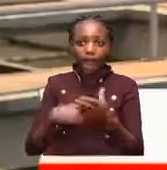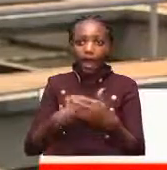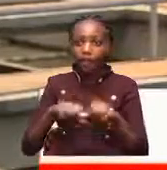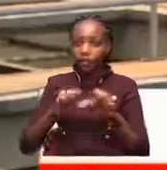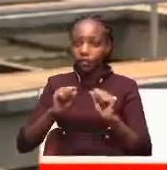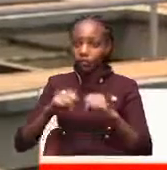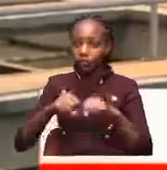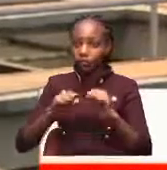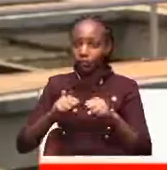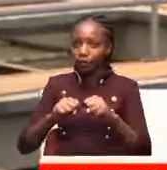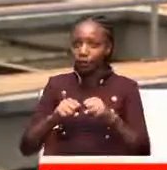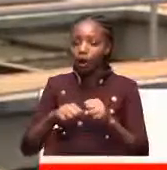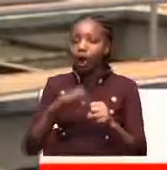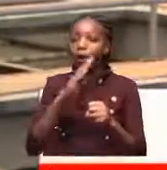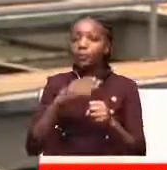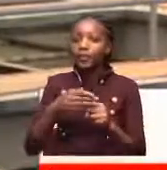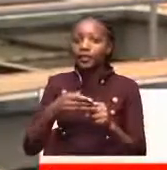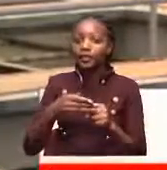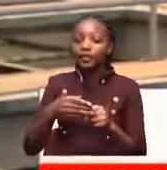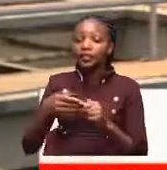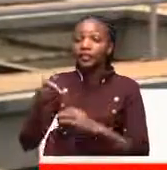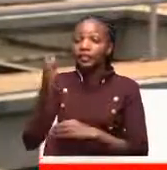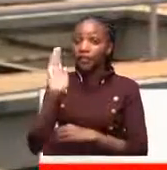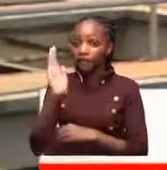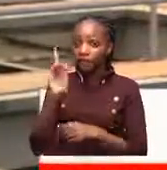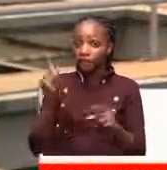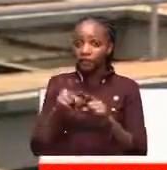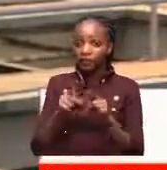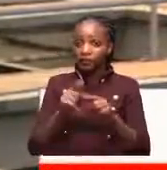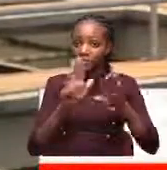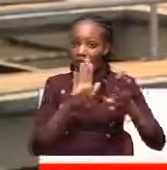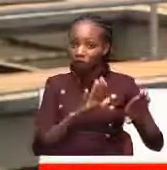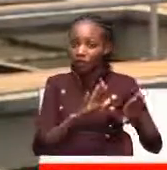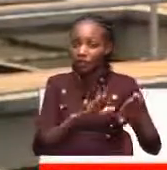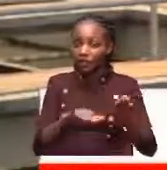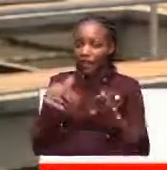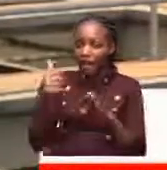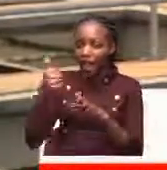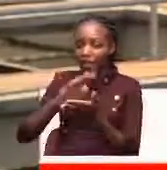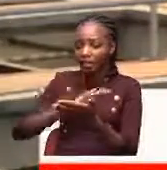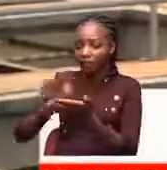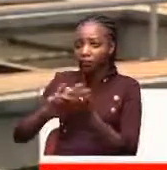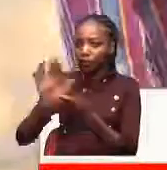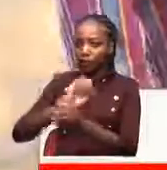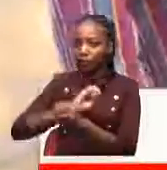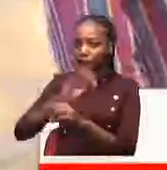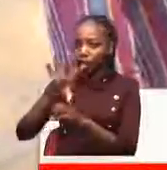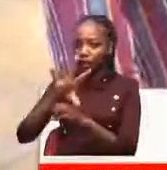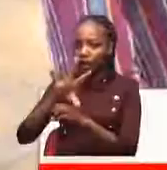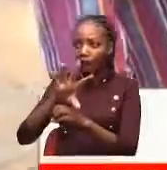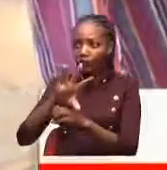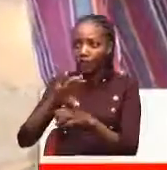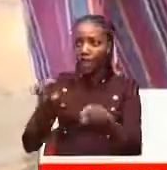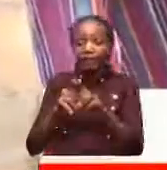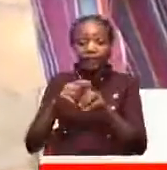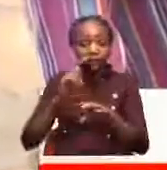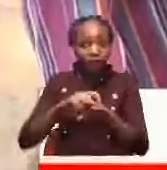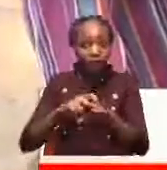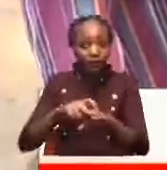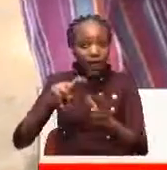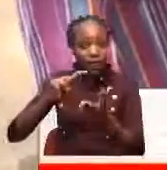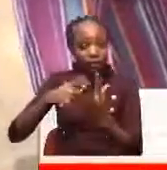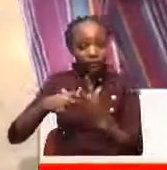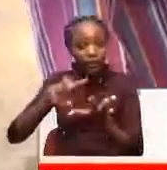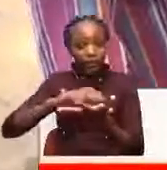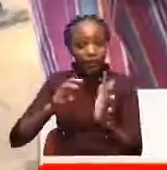be more safe as a means of preventing any spread of this disease. Wakati wa kuzidua mpango huu,